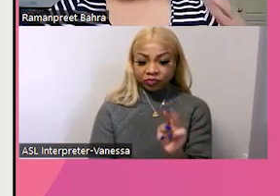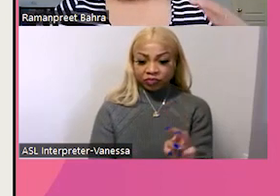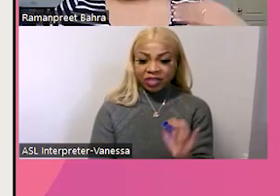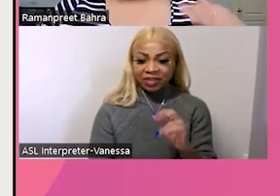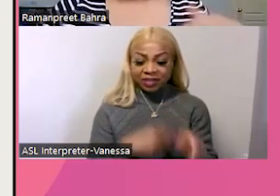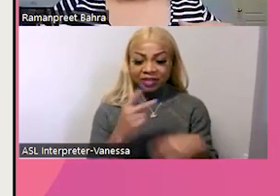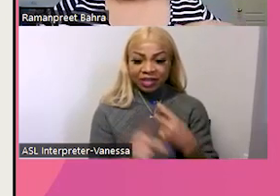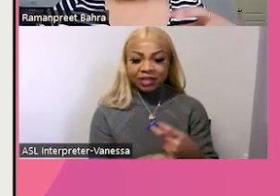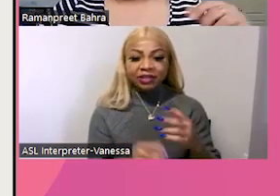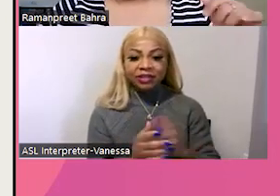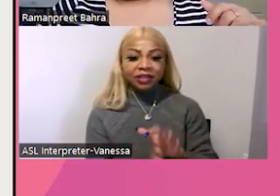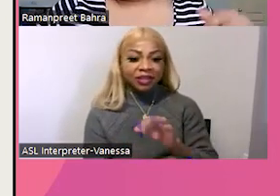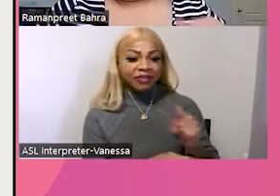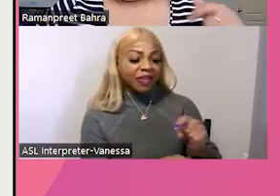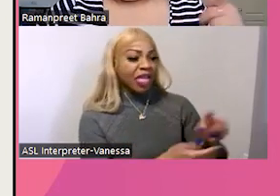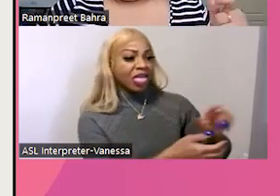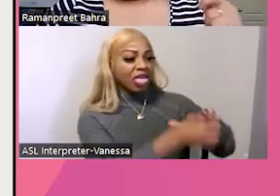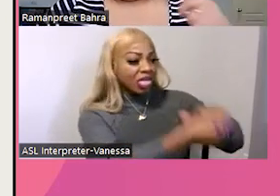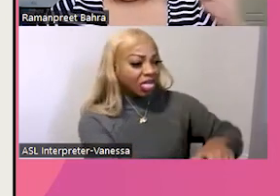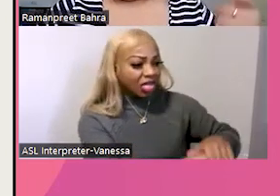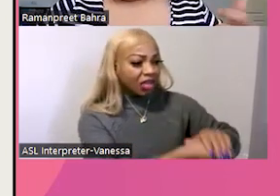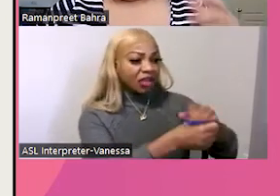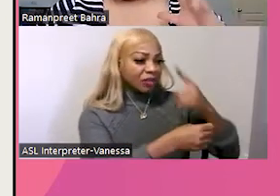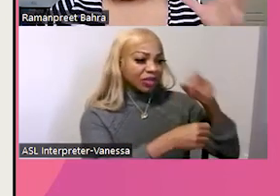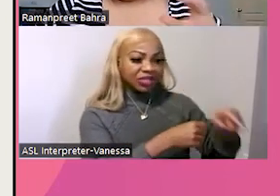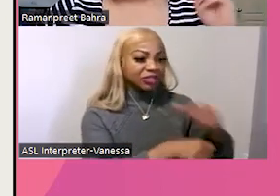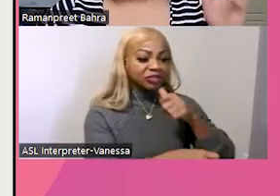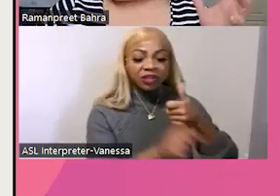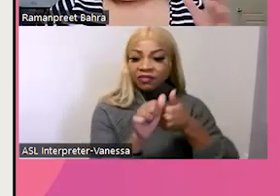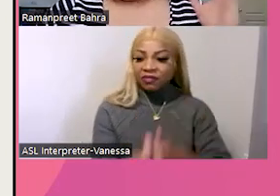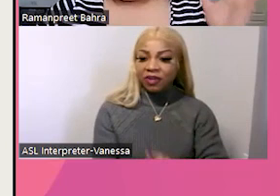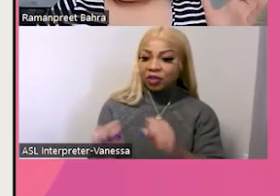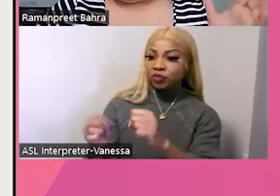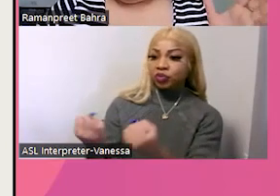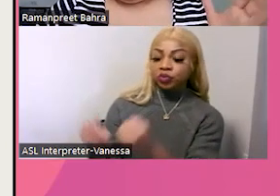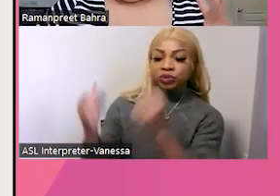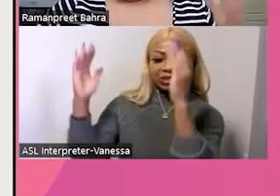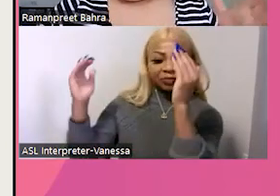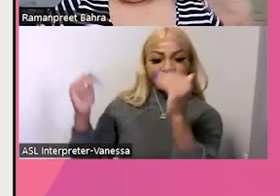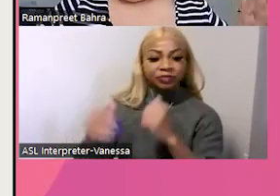dans cette forme de maltraitance et d'abus, de fat shaming,